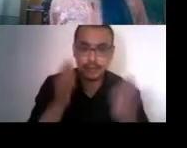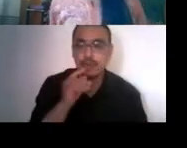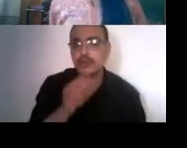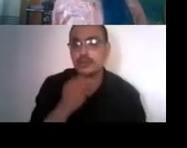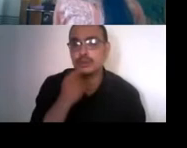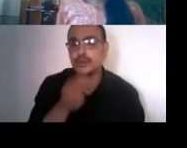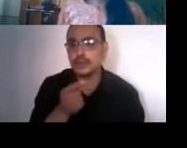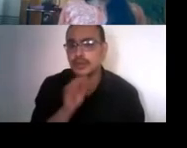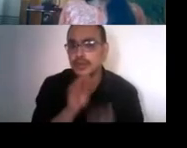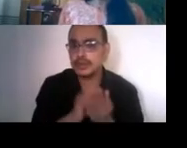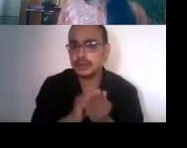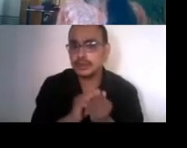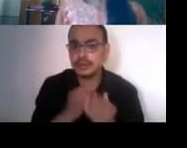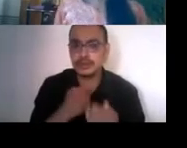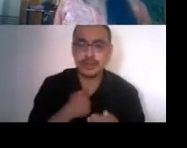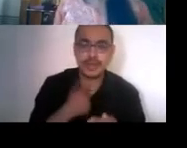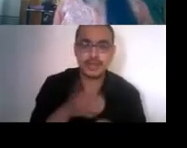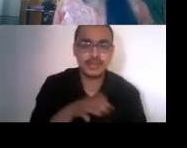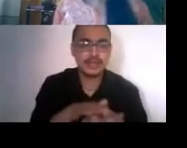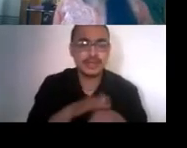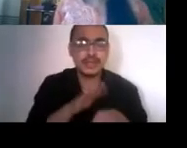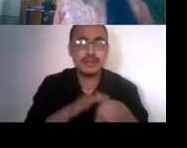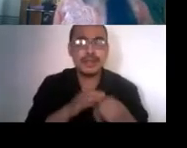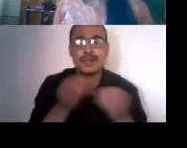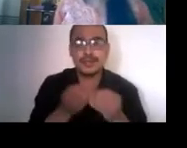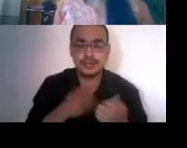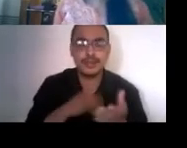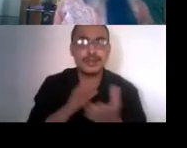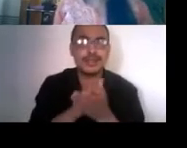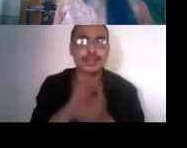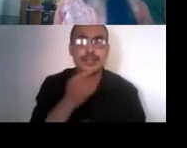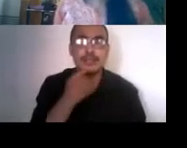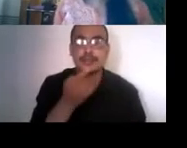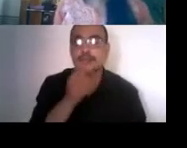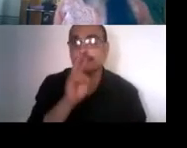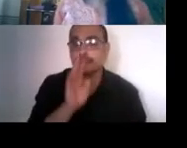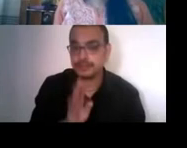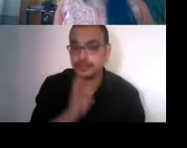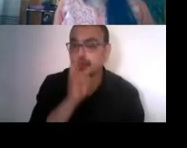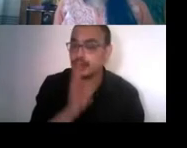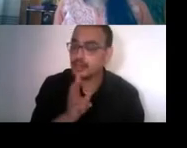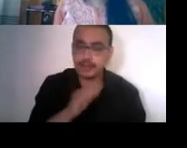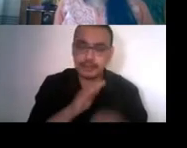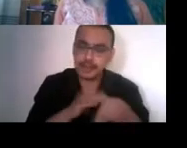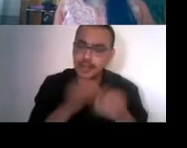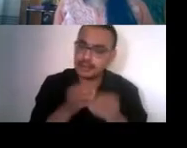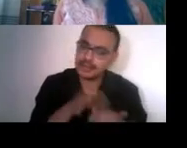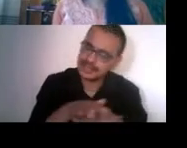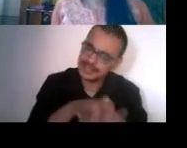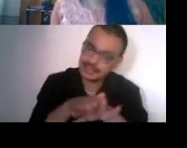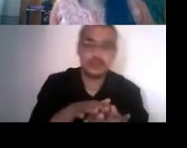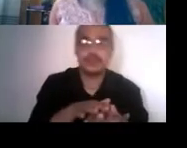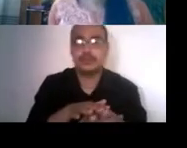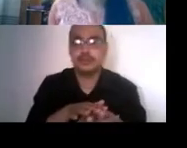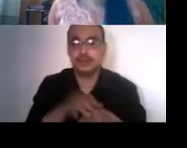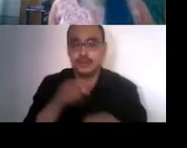होइन मलाई धेरै माया गर्छ मेरो पार्टनरले भनेर भनिरहेको छ यस्तो माया गर्छ यति धेरै बिजाजी पनि अहिले हुनुहुन्छ केसहरू